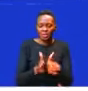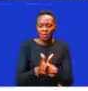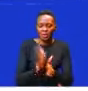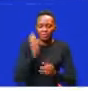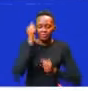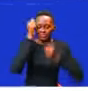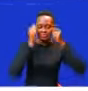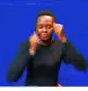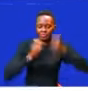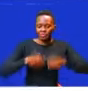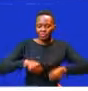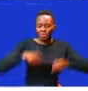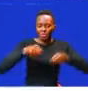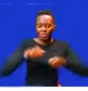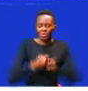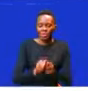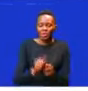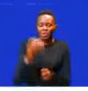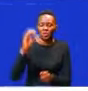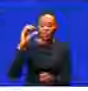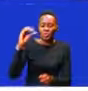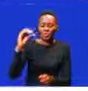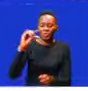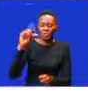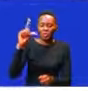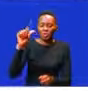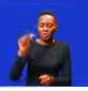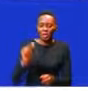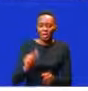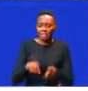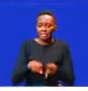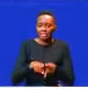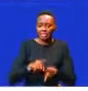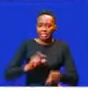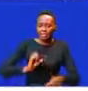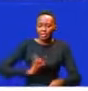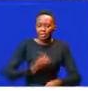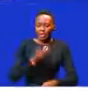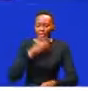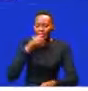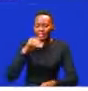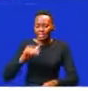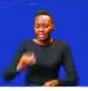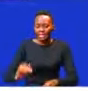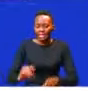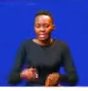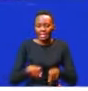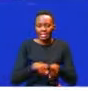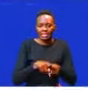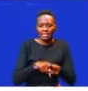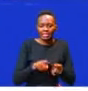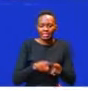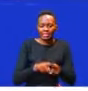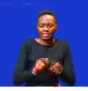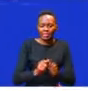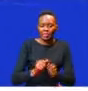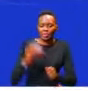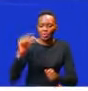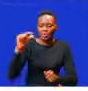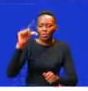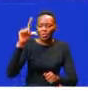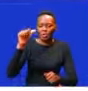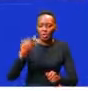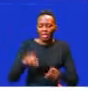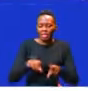ya majeshi ya Kenya ambayo ni mtoto yetu pia. General Ogola pia alikuwa mtoto yetu kutoka hapa